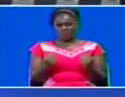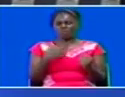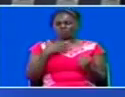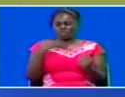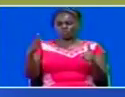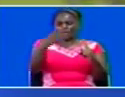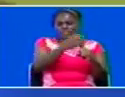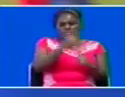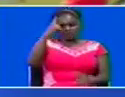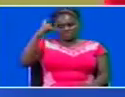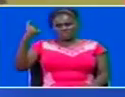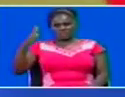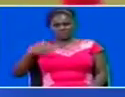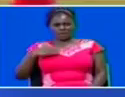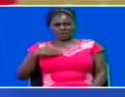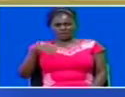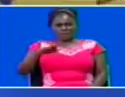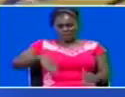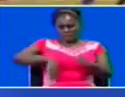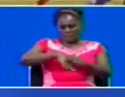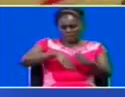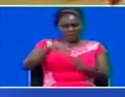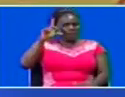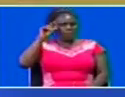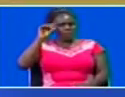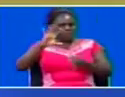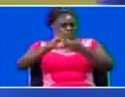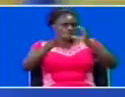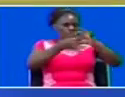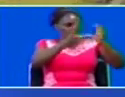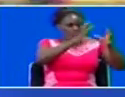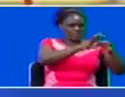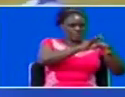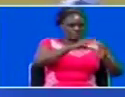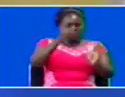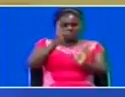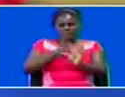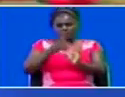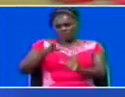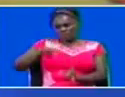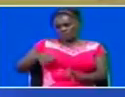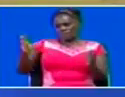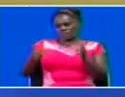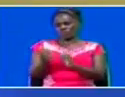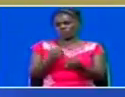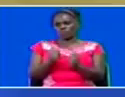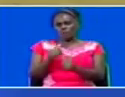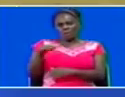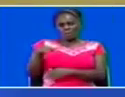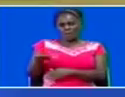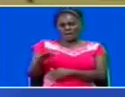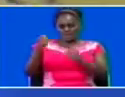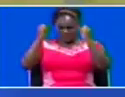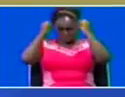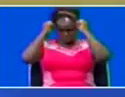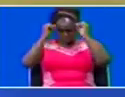nataka. Ingawa anachezea klabu ya Mombasa Olympics inayoshiriki katika ligi kuu ya kinadada nchini, Dogo ambaye alikuwa